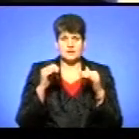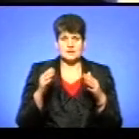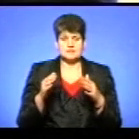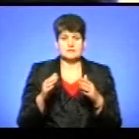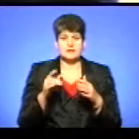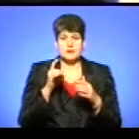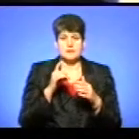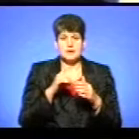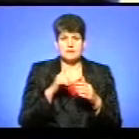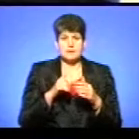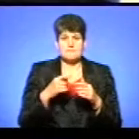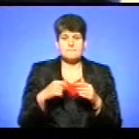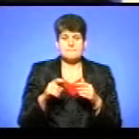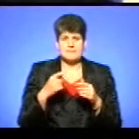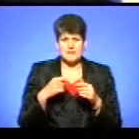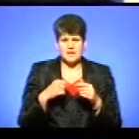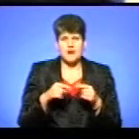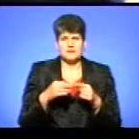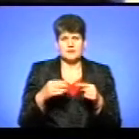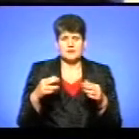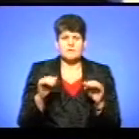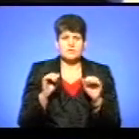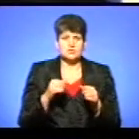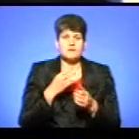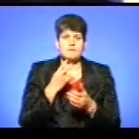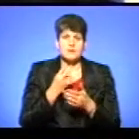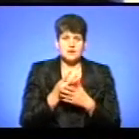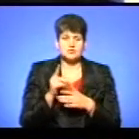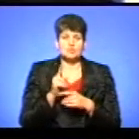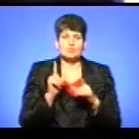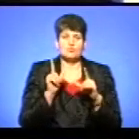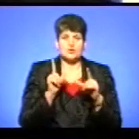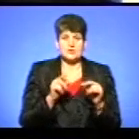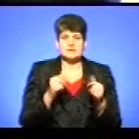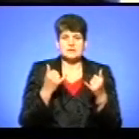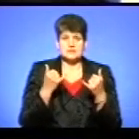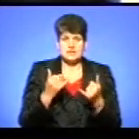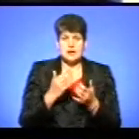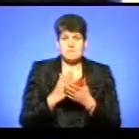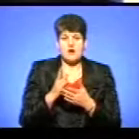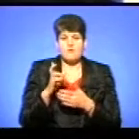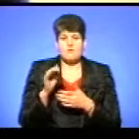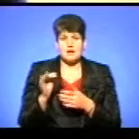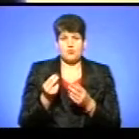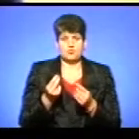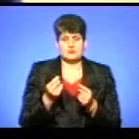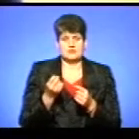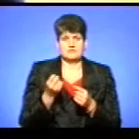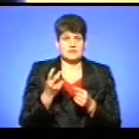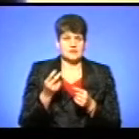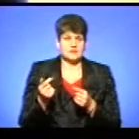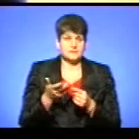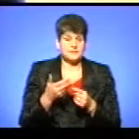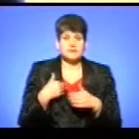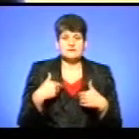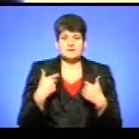матеріалів і так далі, можемо бачити, що проїзд зараз мав би коштувати 12 гривень. Ми